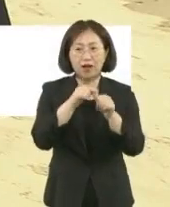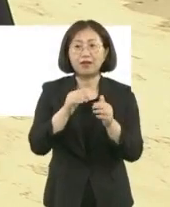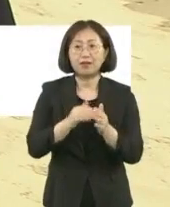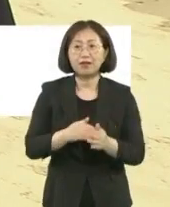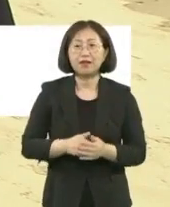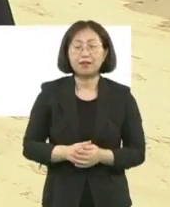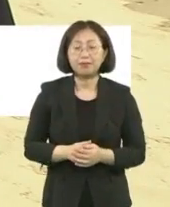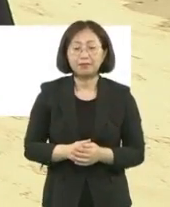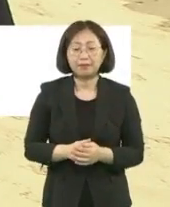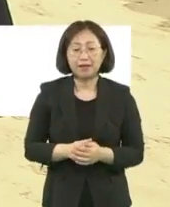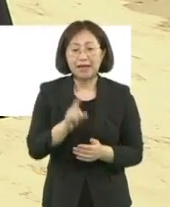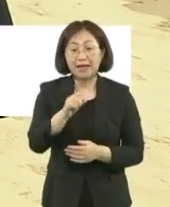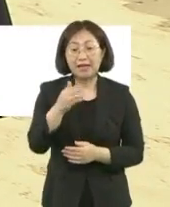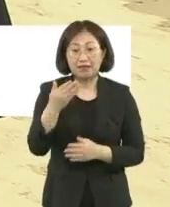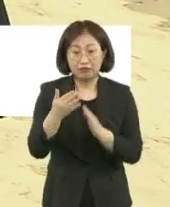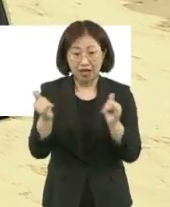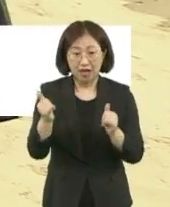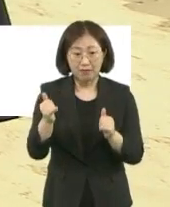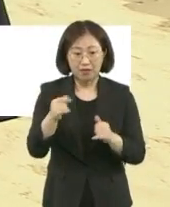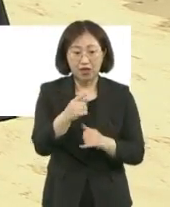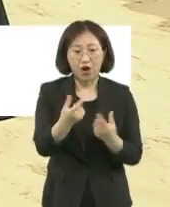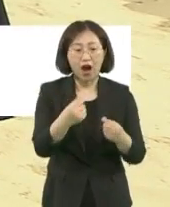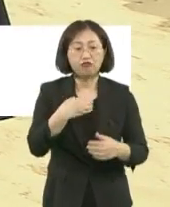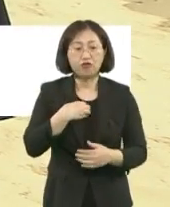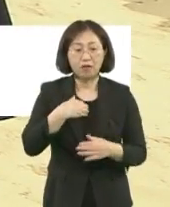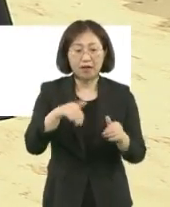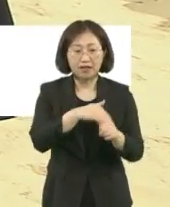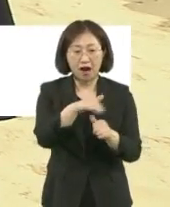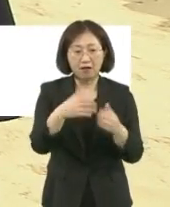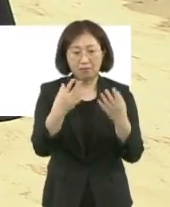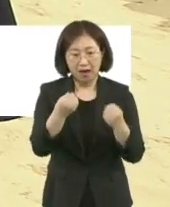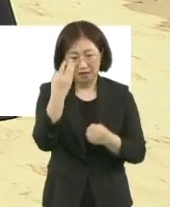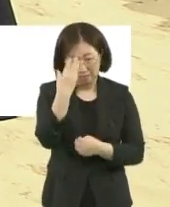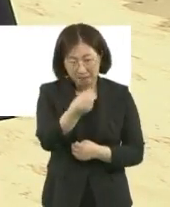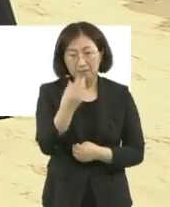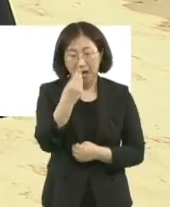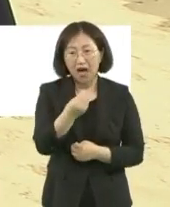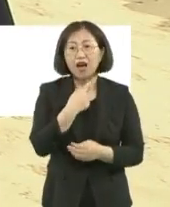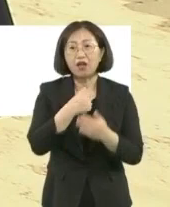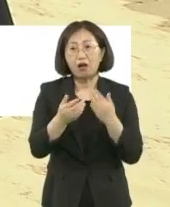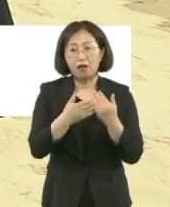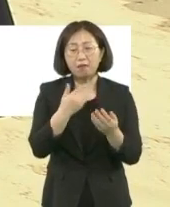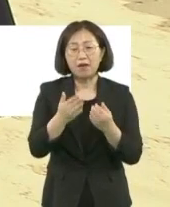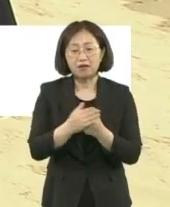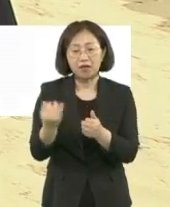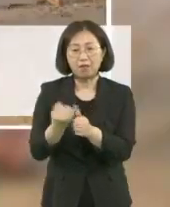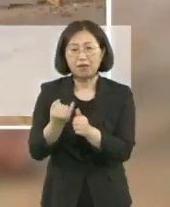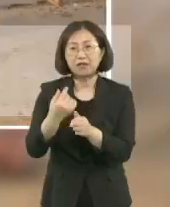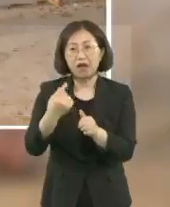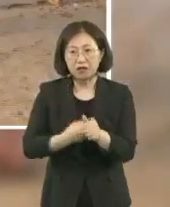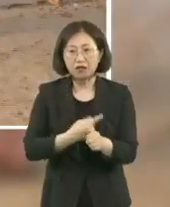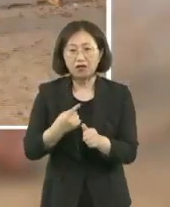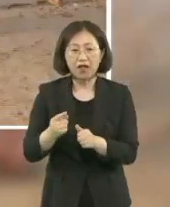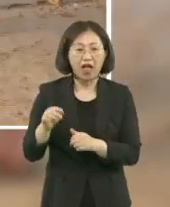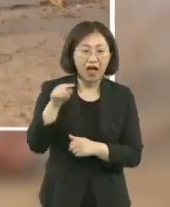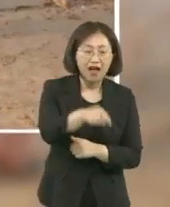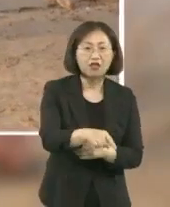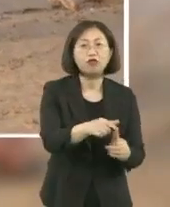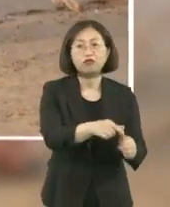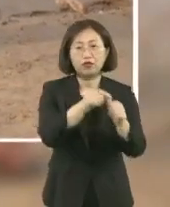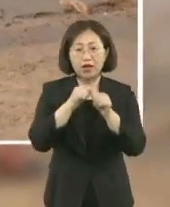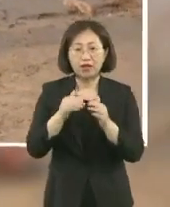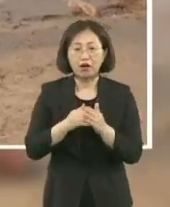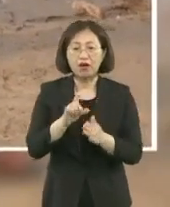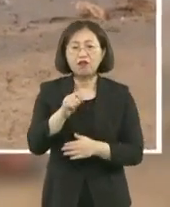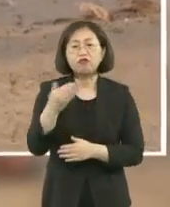상황을 많이 나가보기도 했고 신랑이랑 저랑 생각할 겨를 없이 몸이 움직였던 것 같아요. 소방관으로서